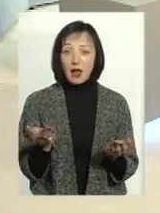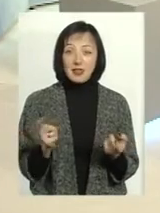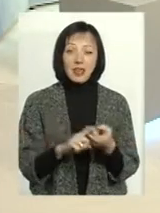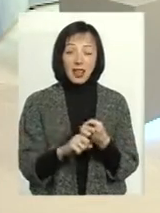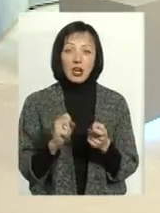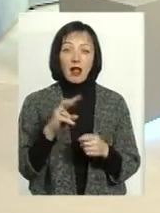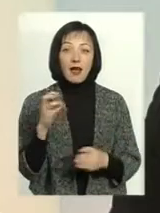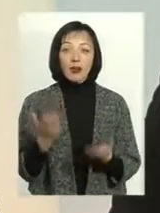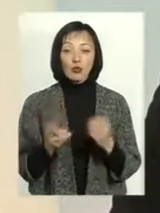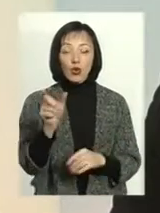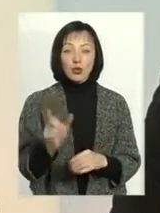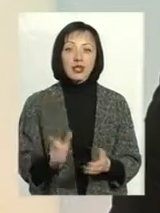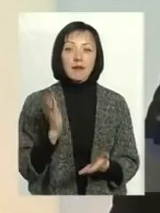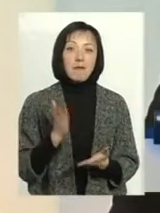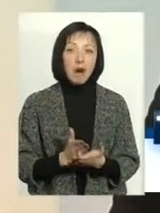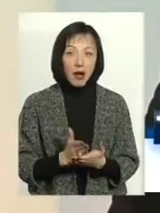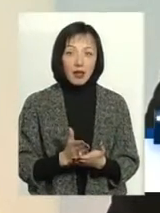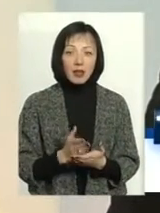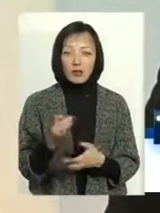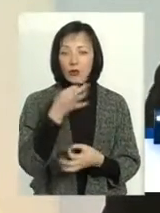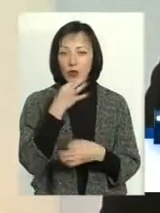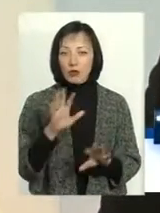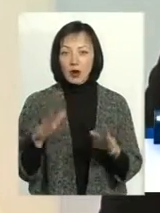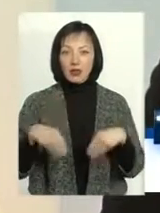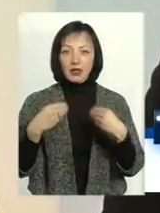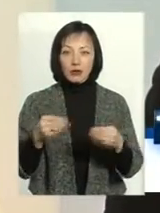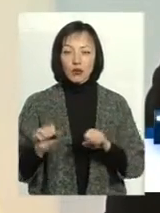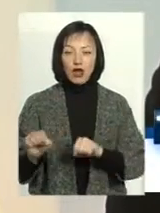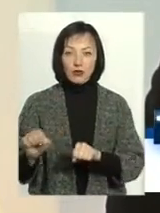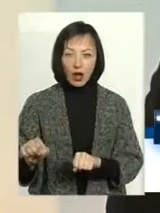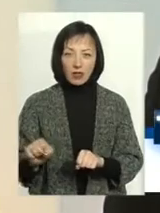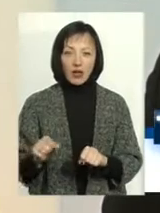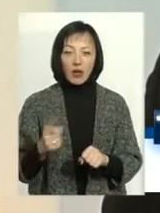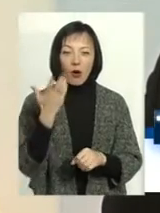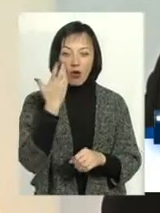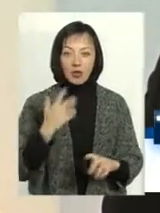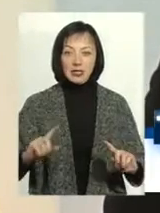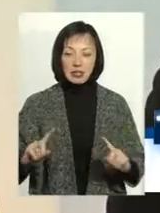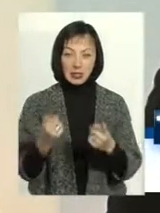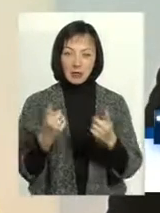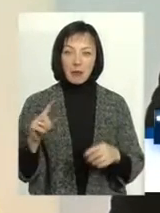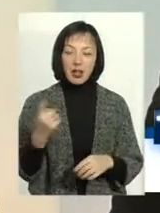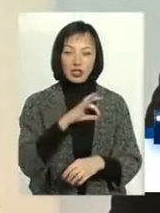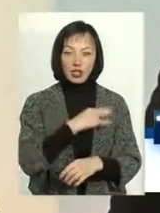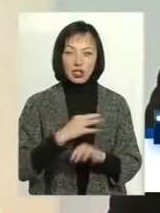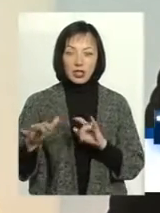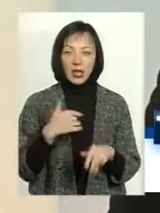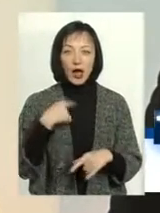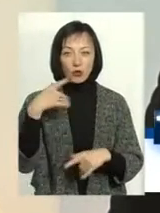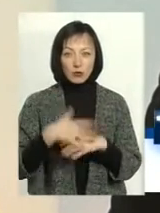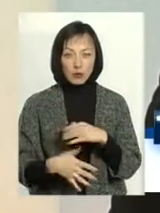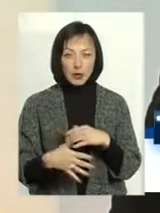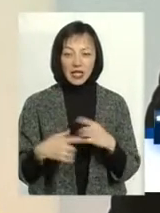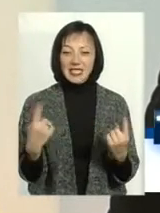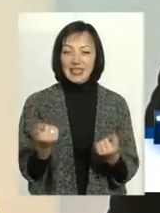але навіть якщо людина має таку можливість, то її в будь-якому разі нададуть адвокату в момент затримання при перших слідчих діях. Наскільки я розумію,